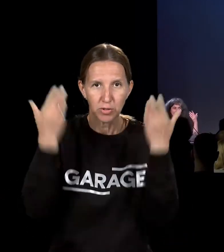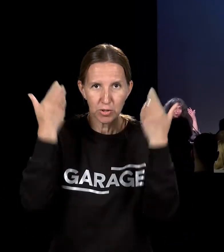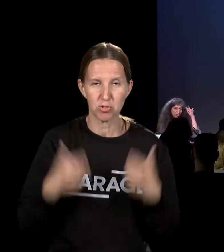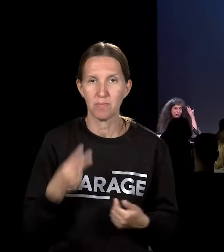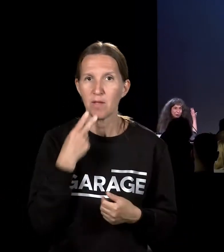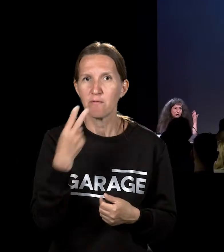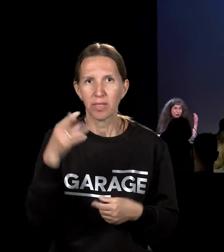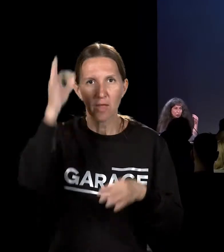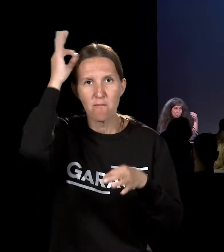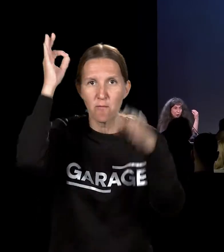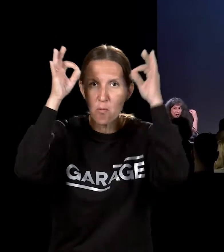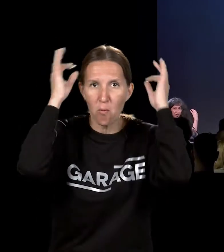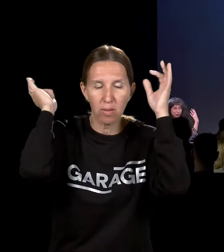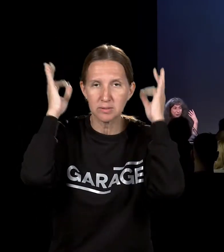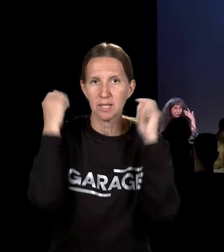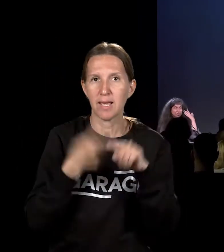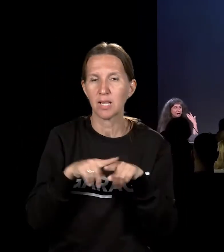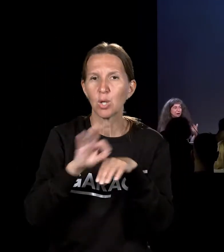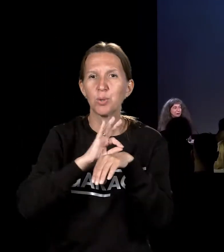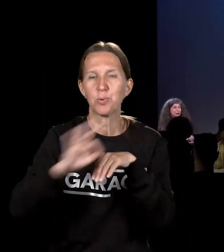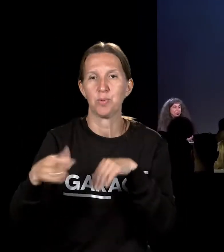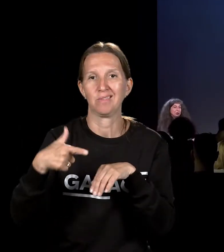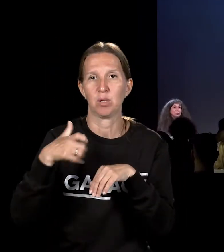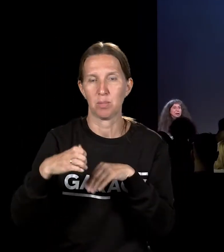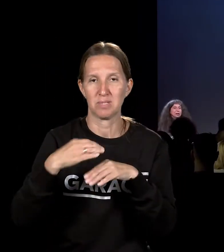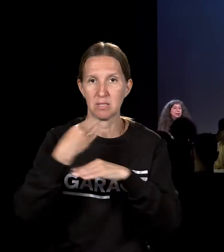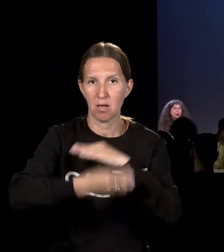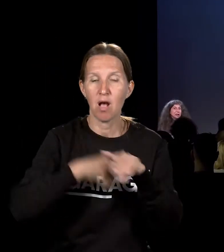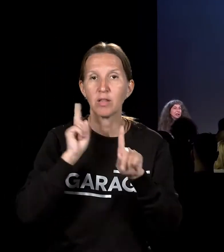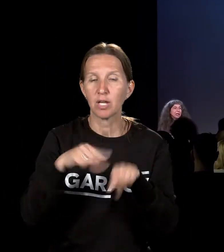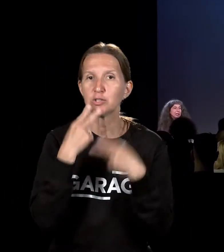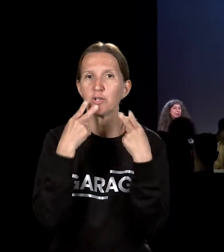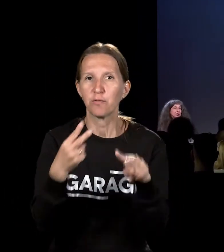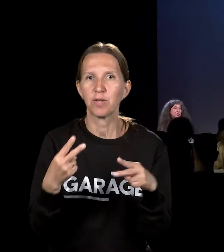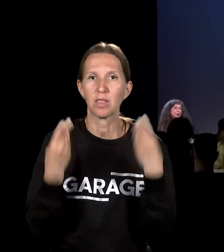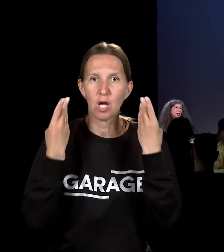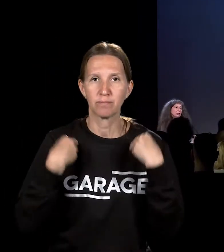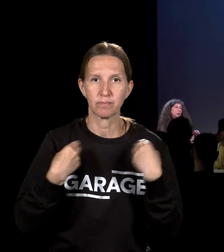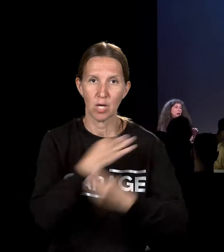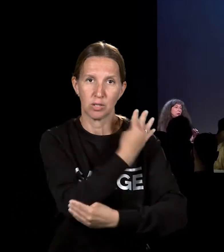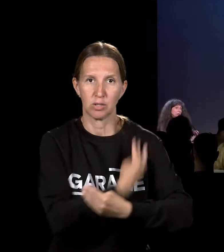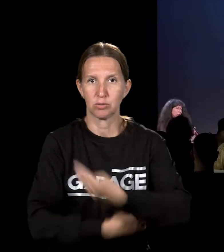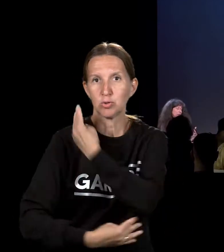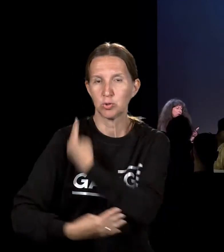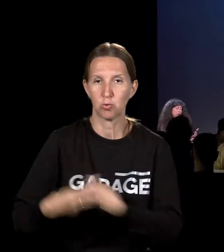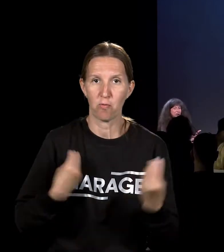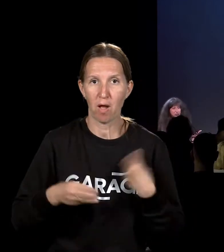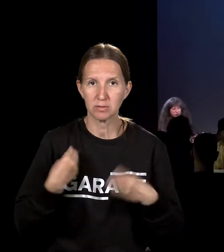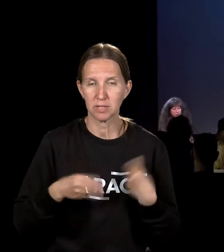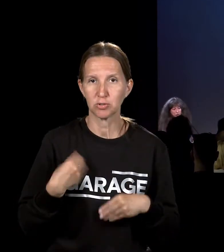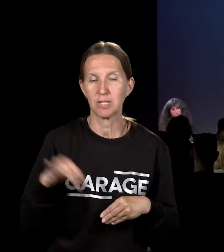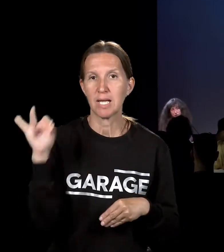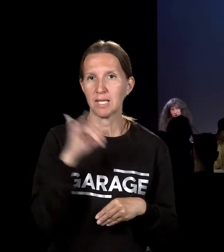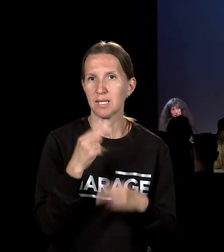отпечатки, там видны волосы, это очень тоненькие гипсовые повязки, там видны швы на одежде. И такой некой